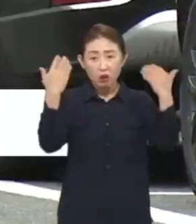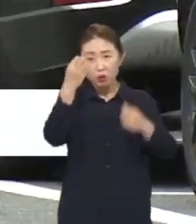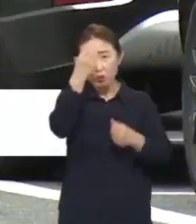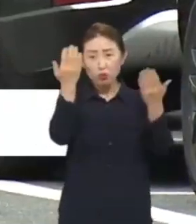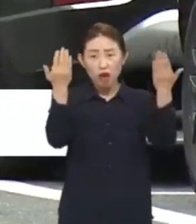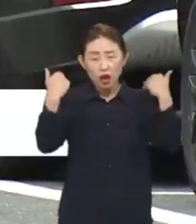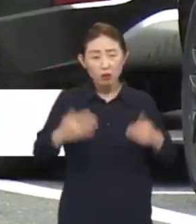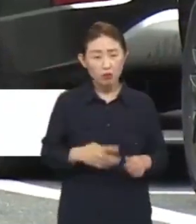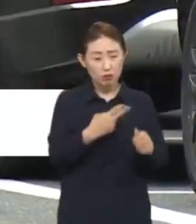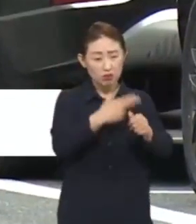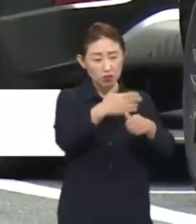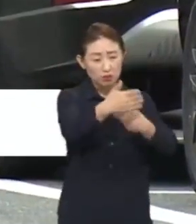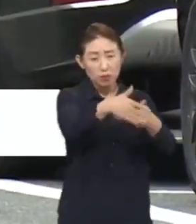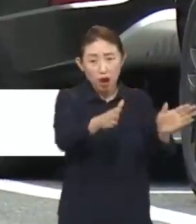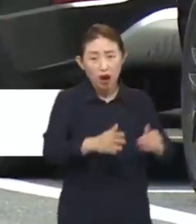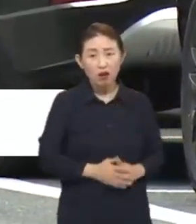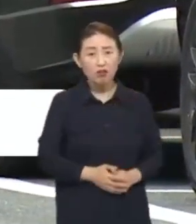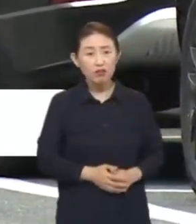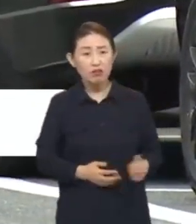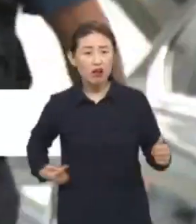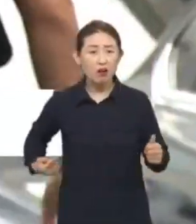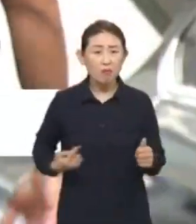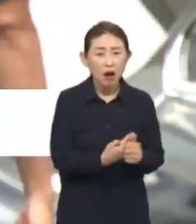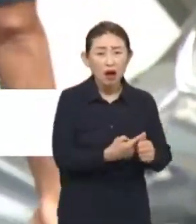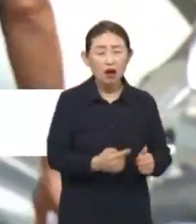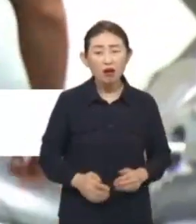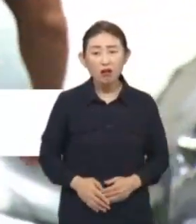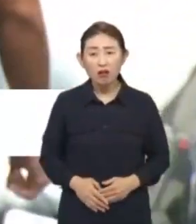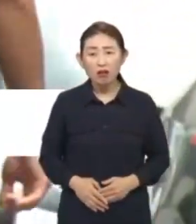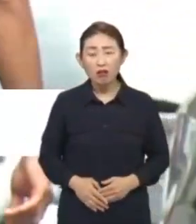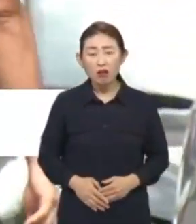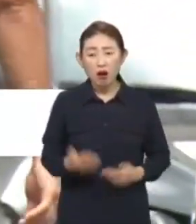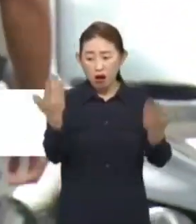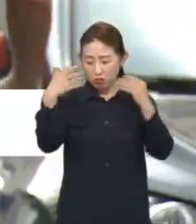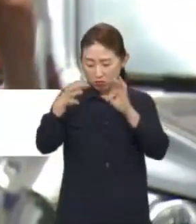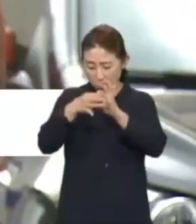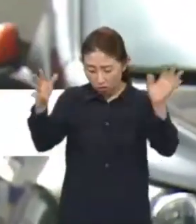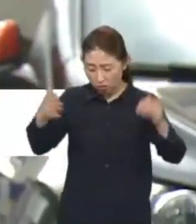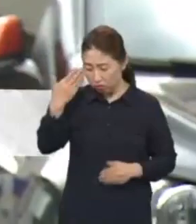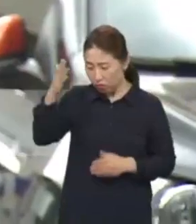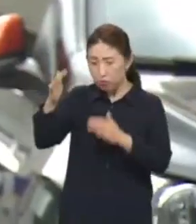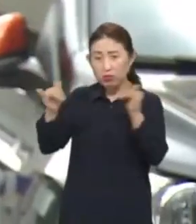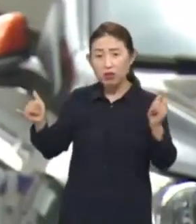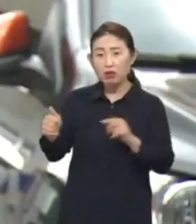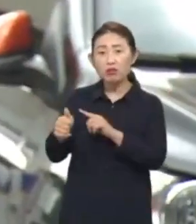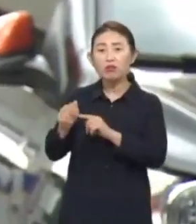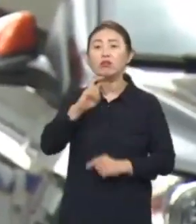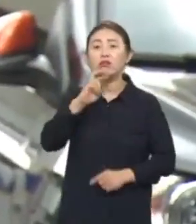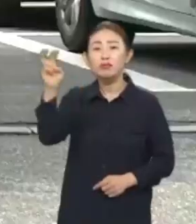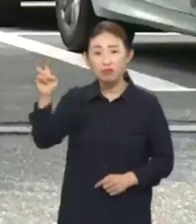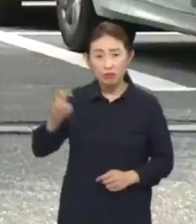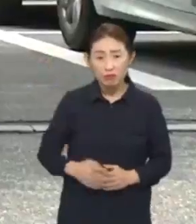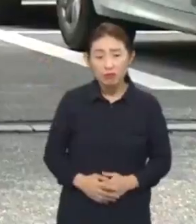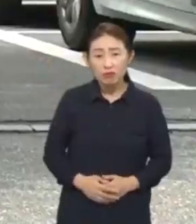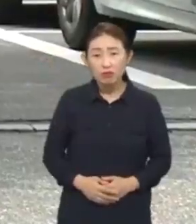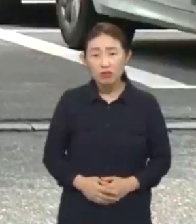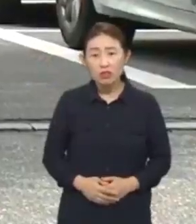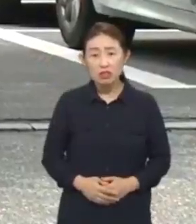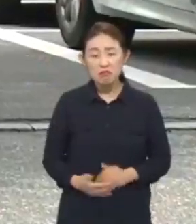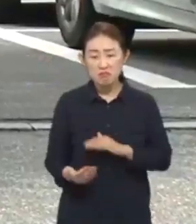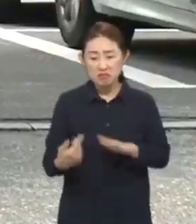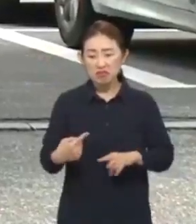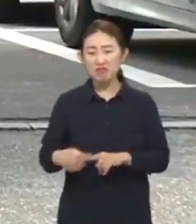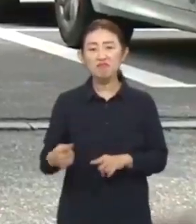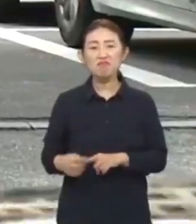고등학교 교무실에서 이런 끔찍한 일을 벌인 건 학교와 아무 관련 없던 외부인 20대 A씨입니다. 범행을 위해